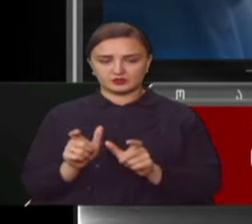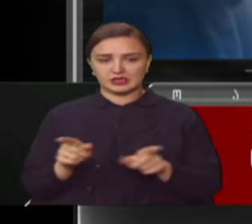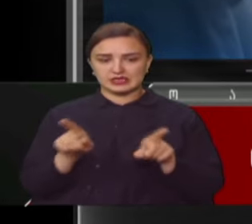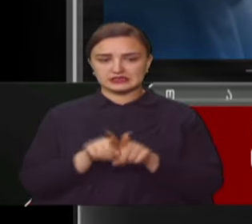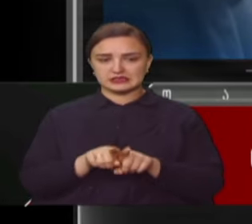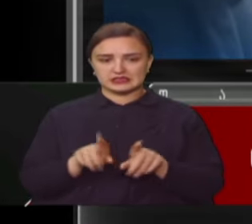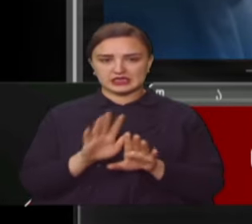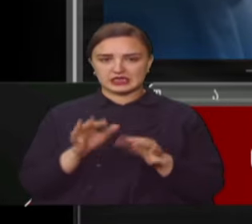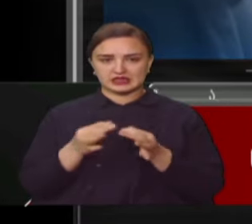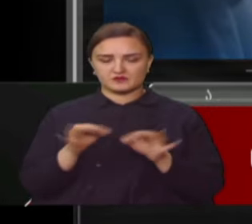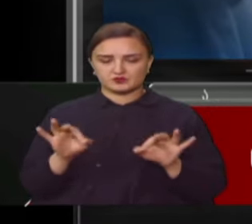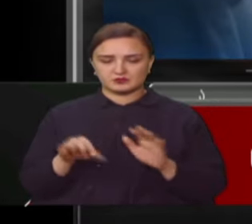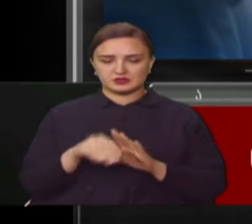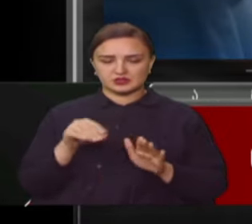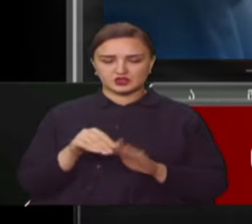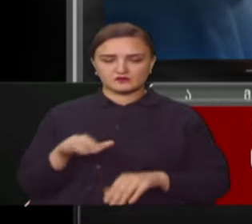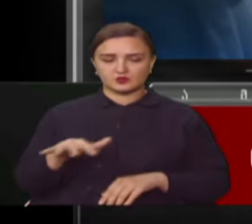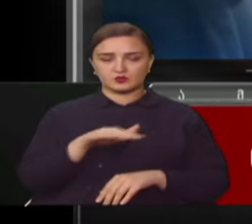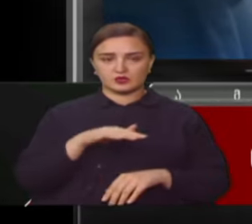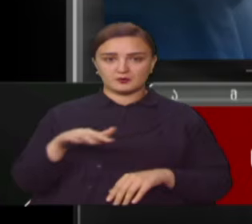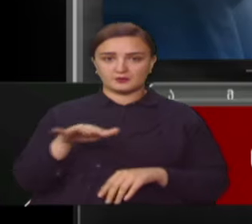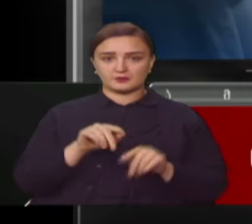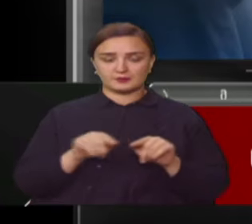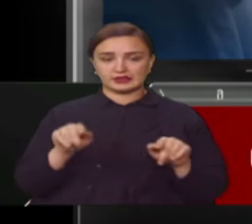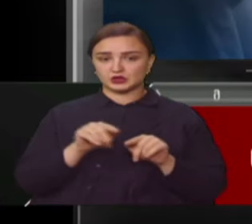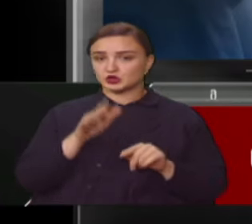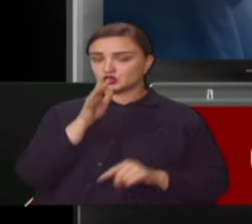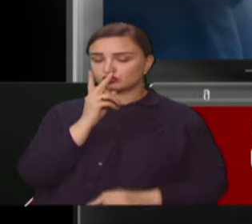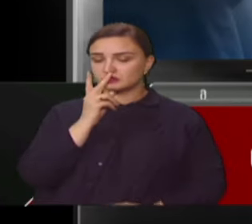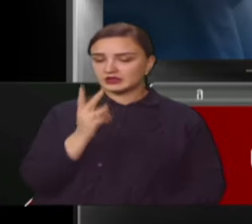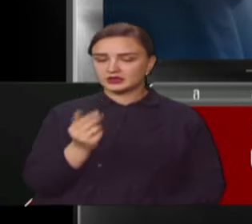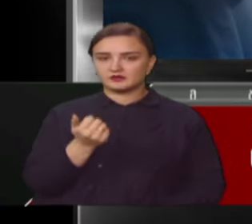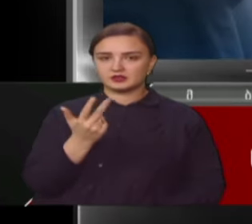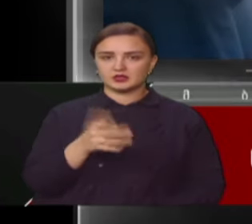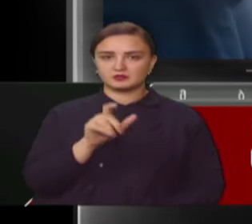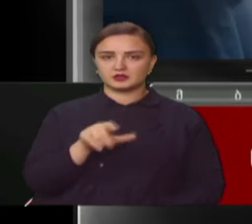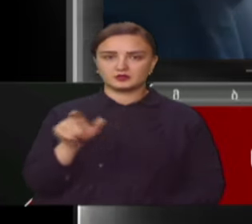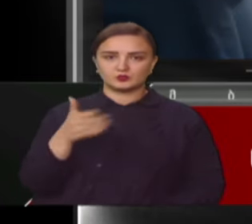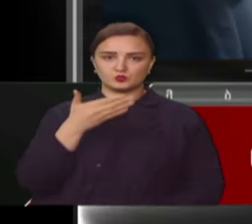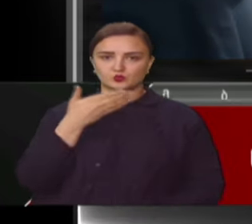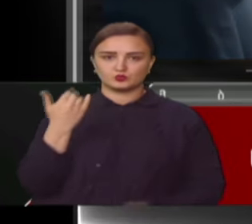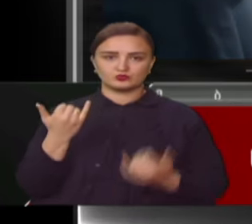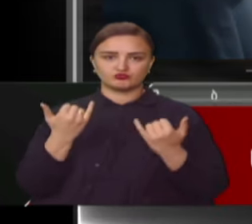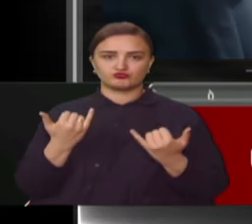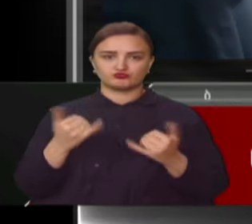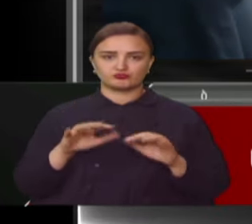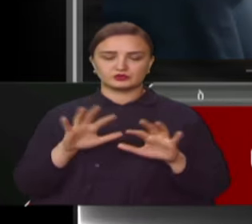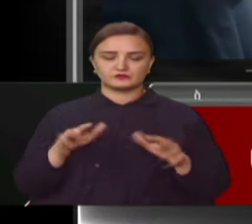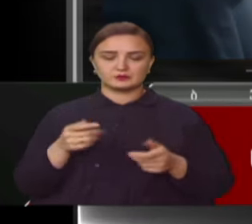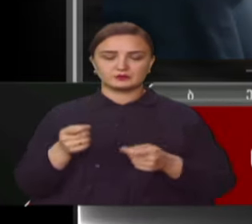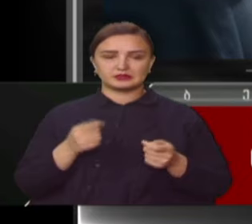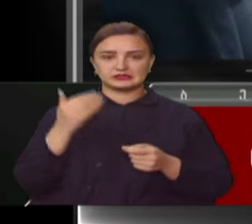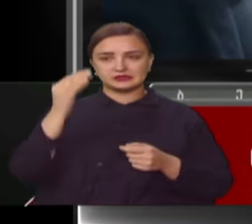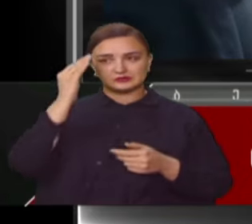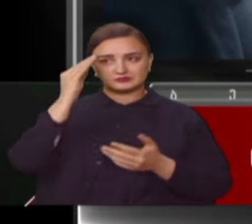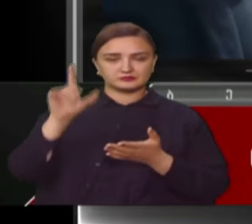ასეთი არათავისუფალი საარჩევნო კამპანიის პირობებშიც კი ჩვენ ვხედავთ, რამდენი ადამიანი არ არის ამჟამინდელი პრეზიდენტის სანდუს